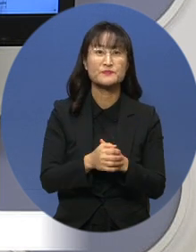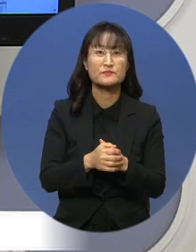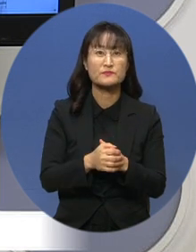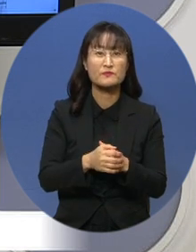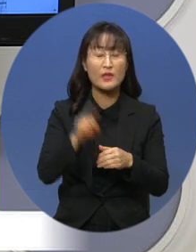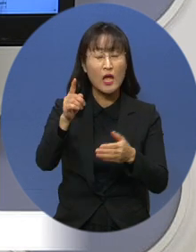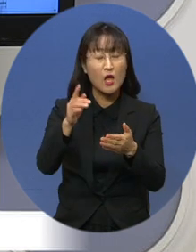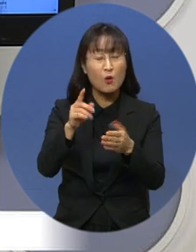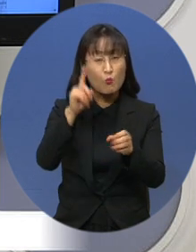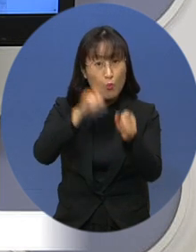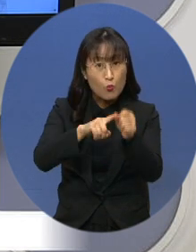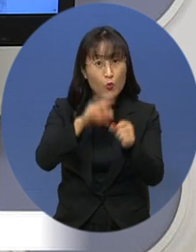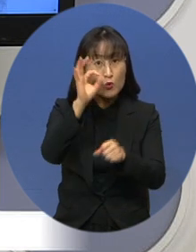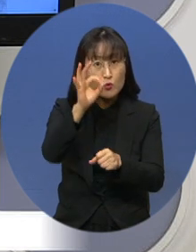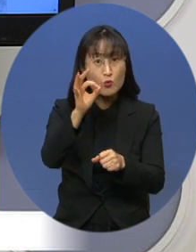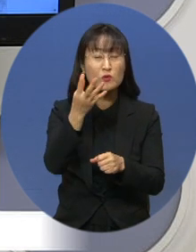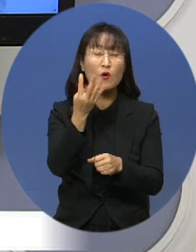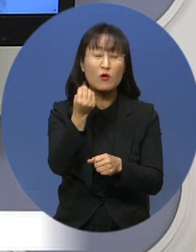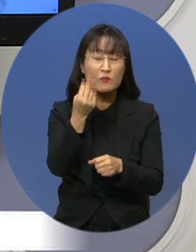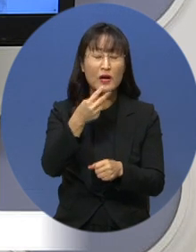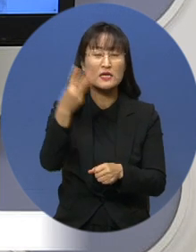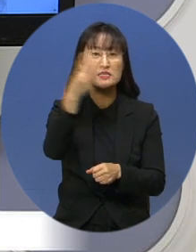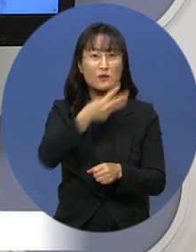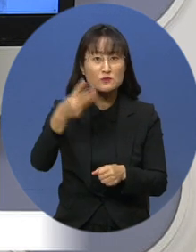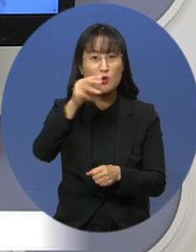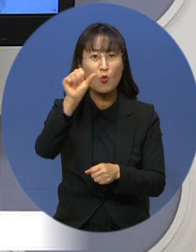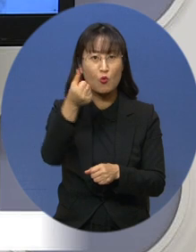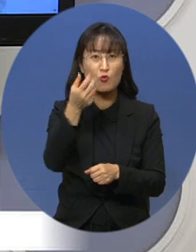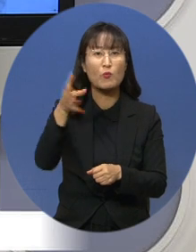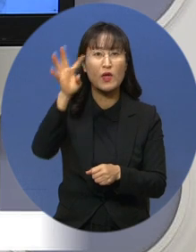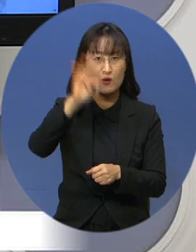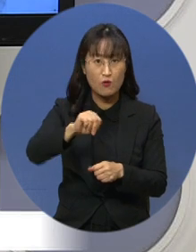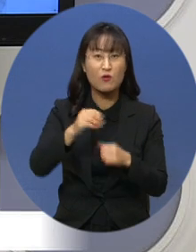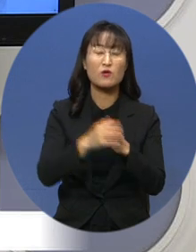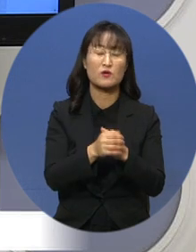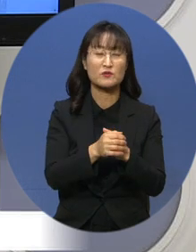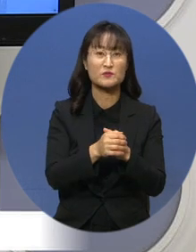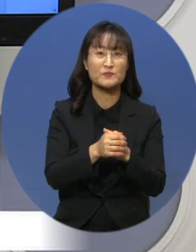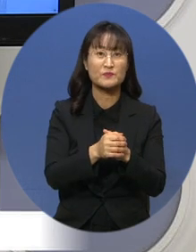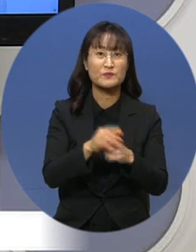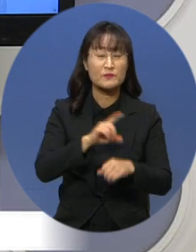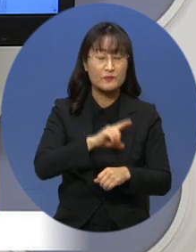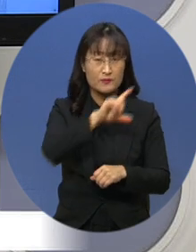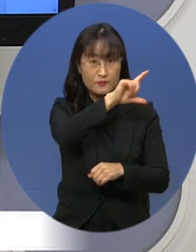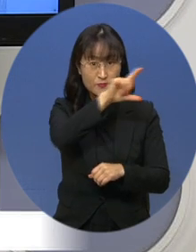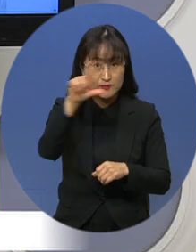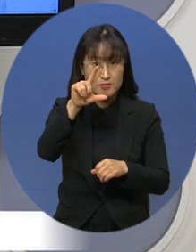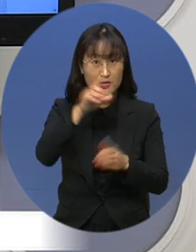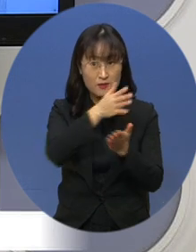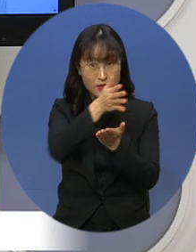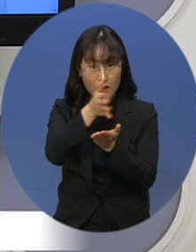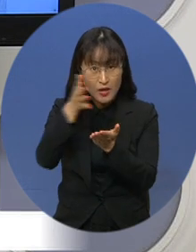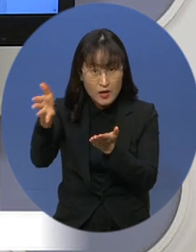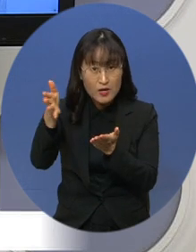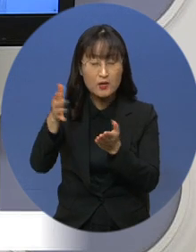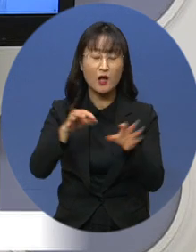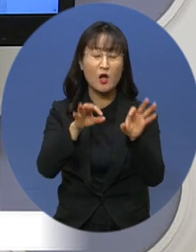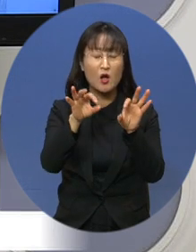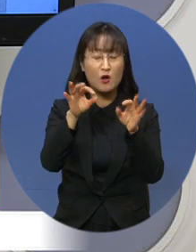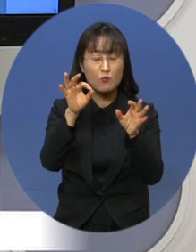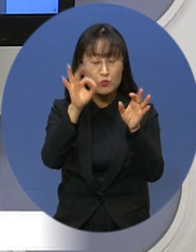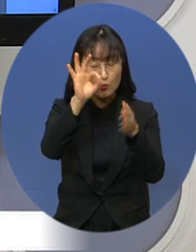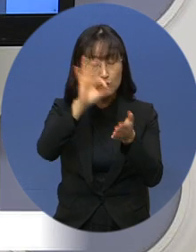목표액은 3천 500억 원으로 4대 나눔 목표와 성금 사용 계획을 미리 공개해 캠페인을 전개